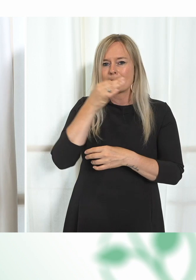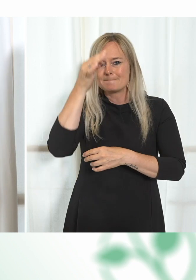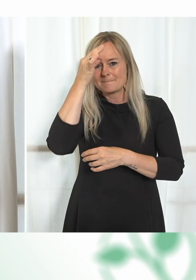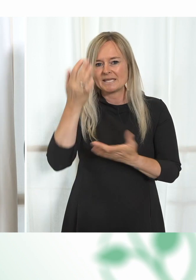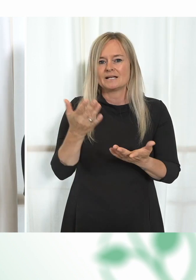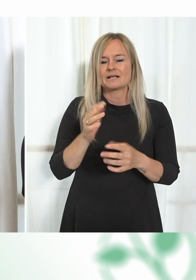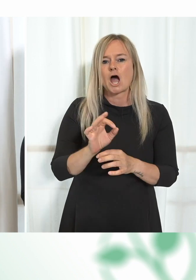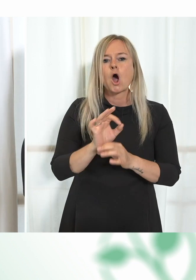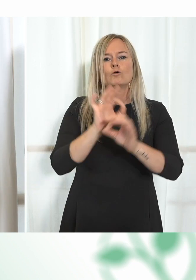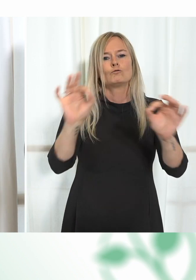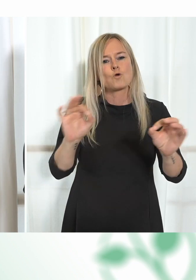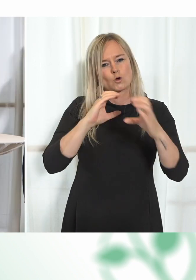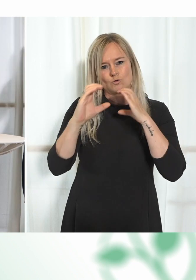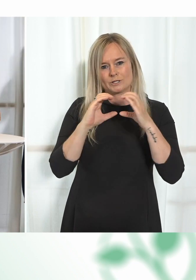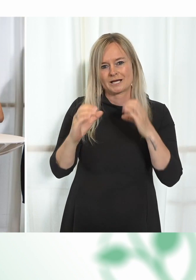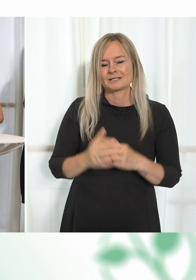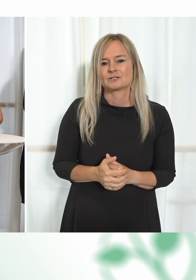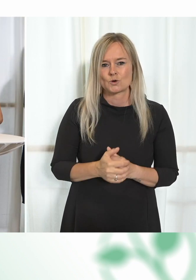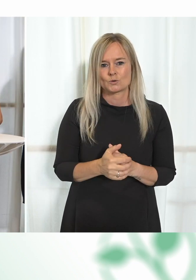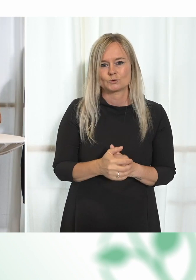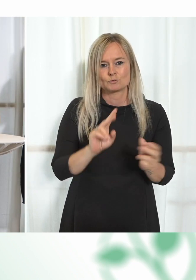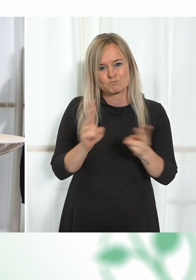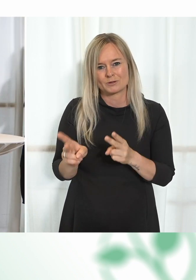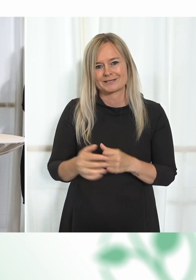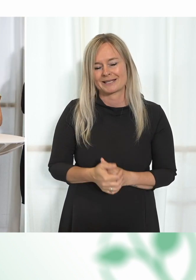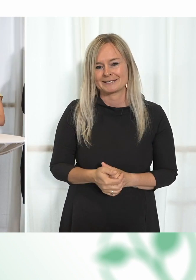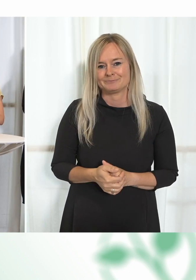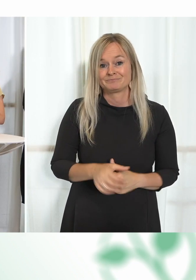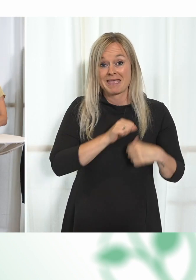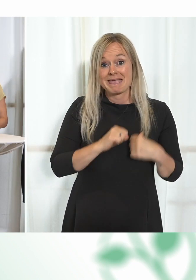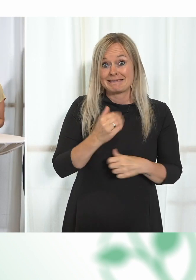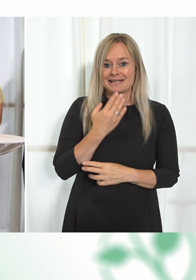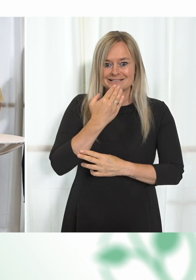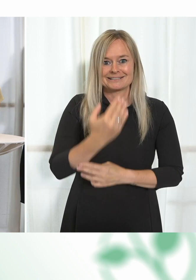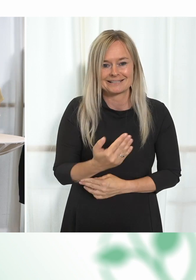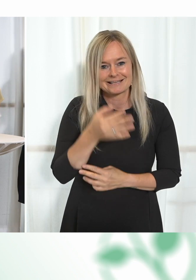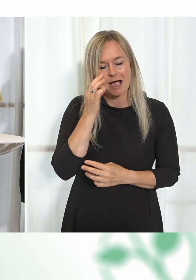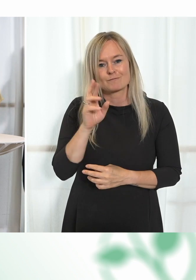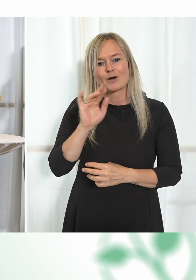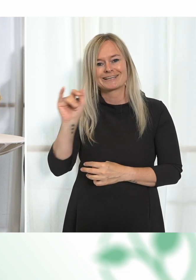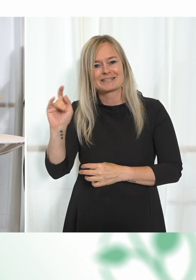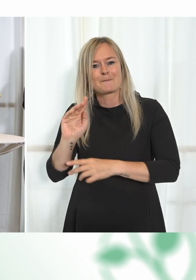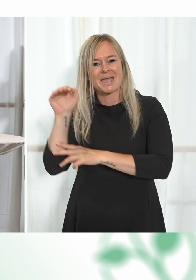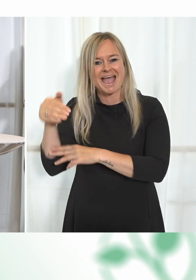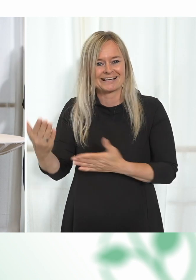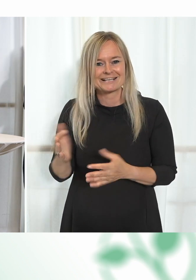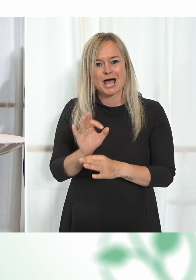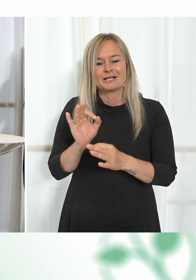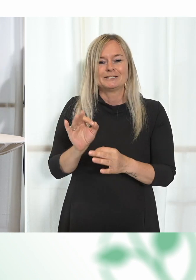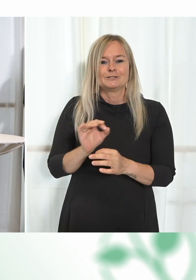Kommunikation. Danke. Herzlichen Dank, Barbara Rittberger, für die Einführung